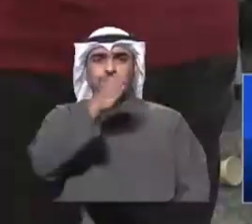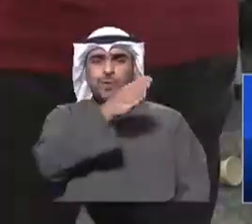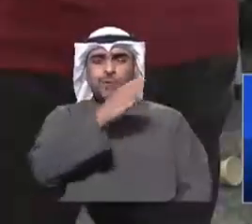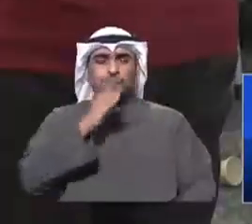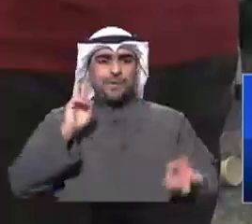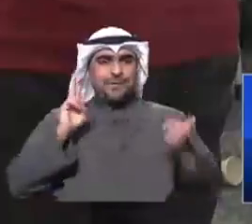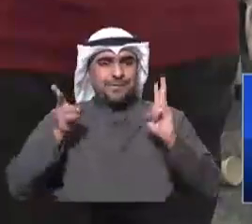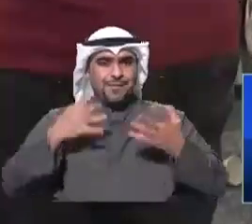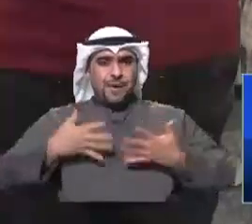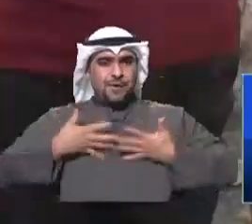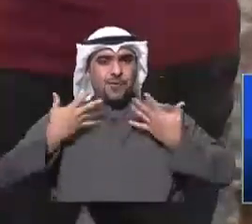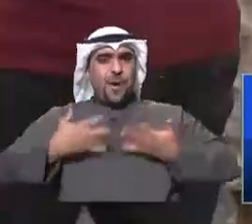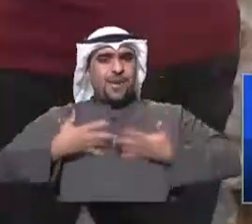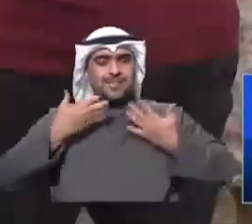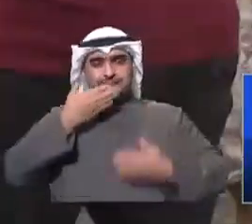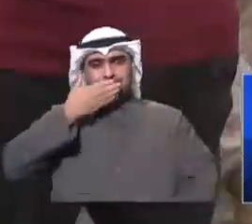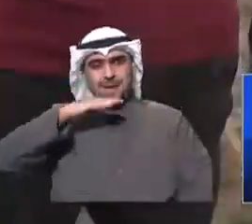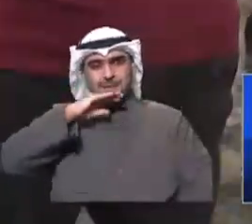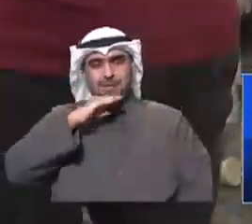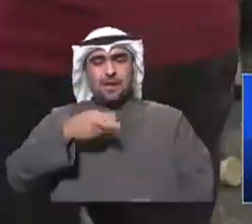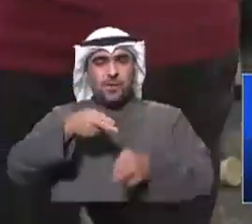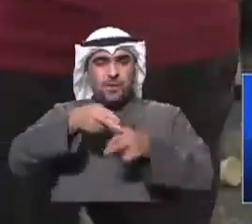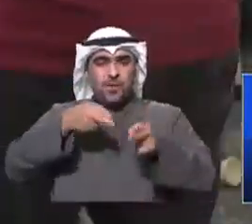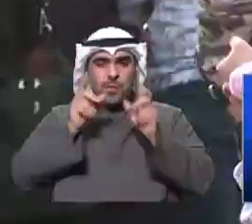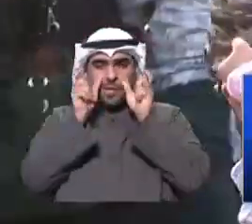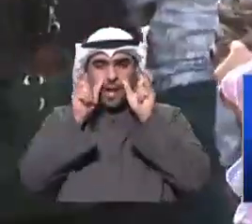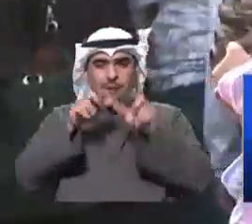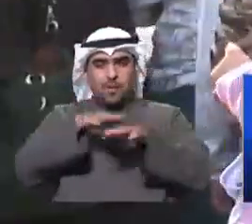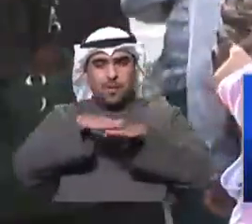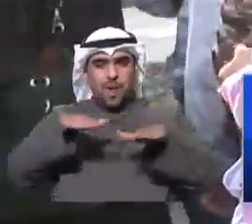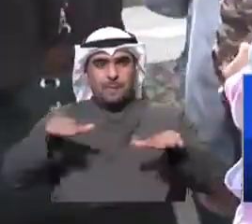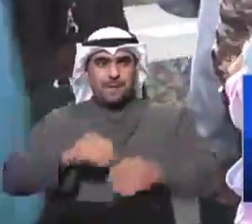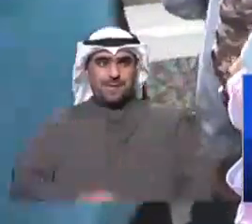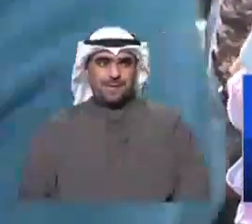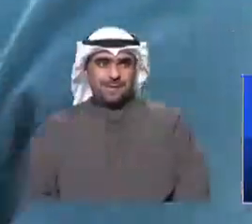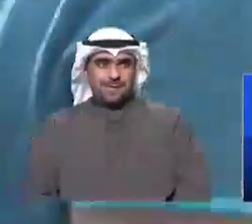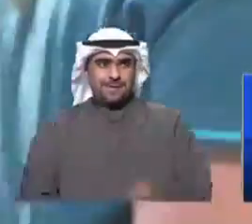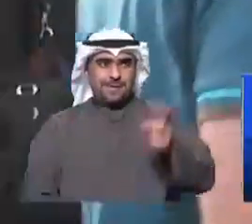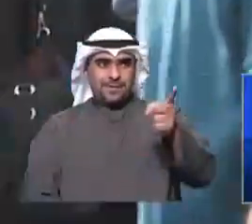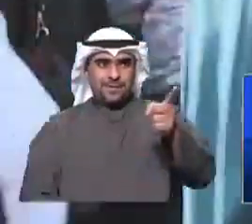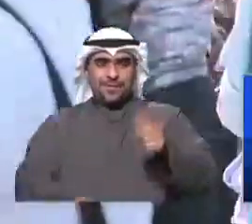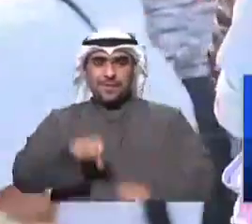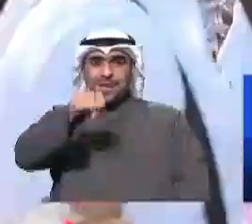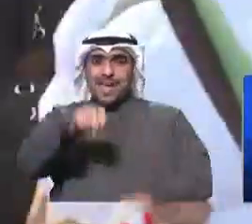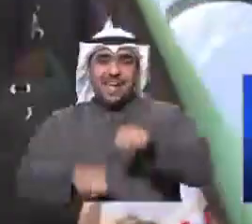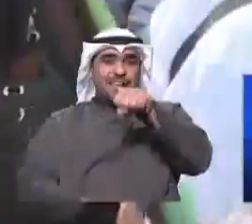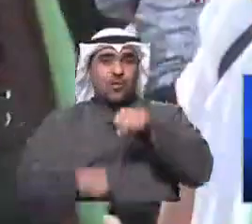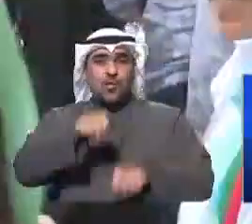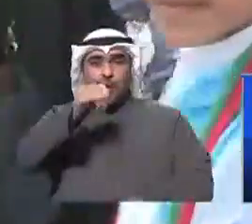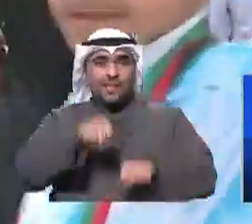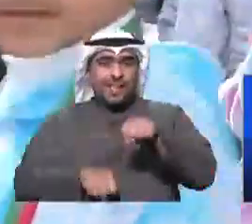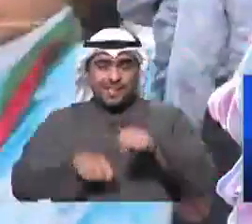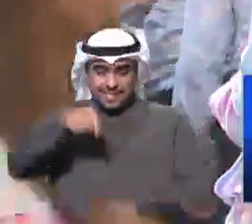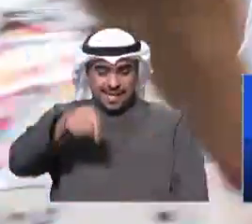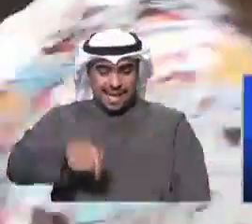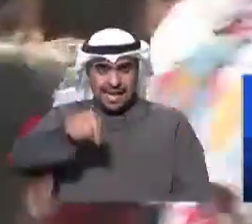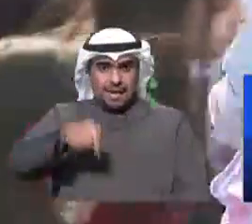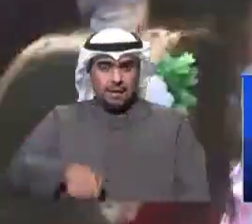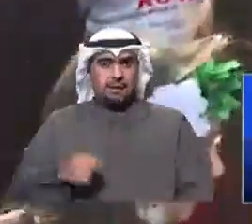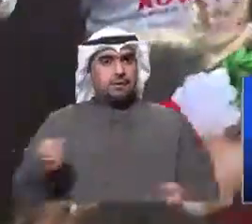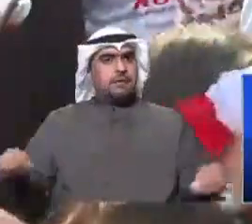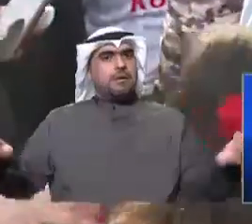وربي لك الحمد دامت الأمن والأمان على الكويت يا رب العالمين. هذا العيد الوطني ما أدري شو أقول لك فيه، يعني فرحة